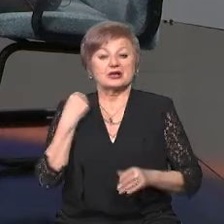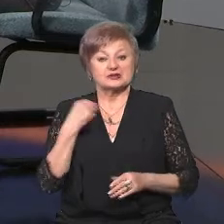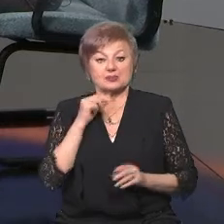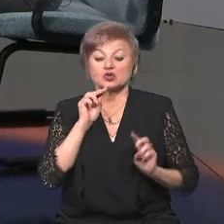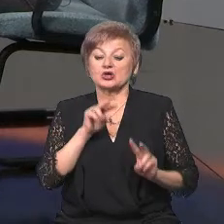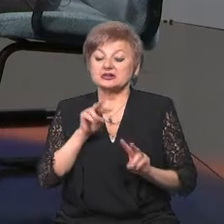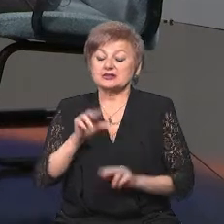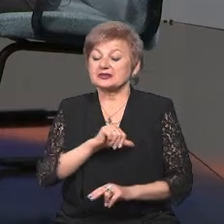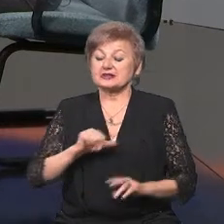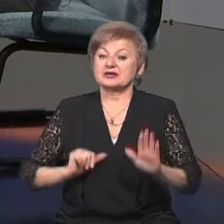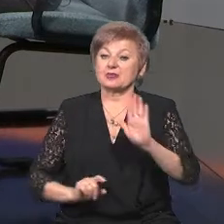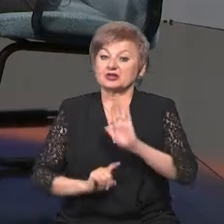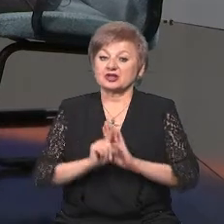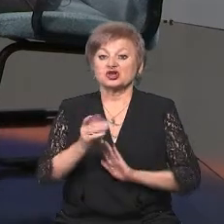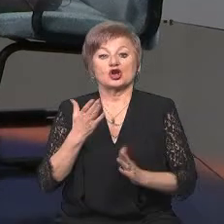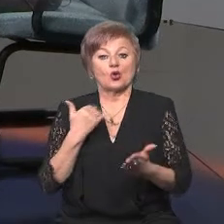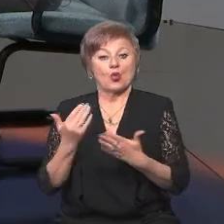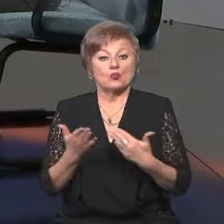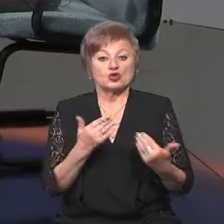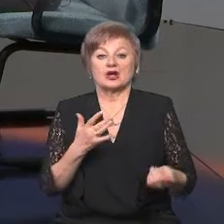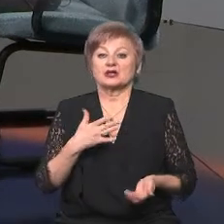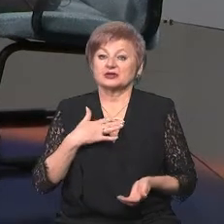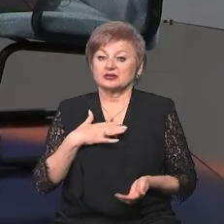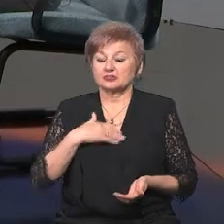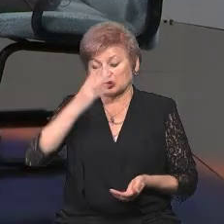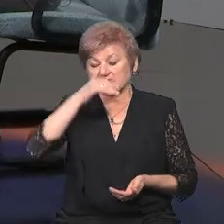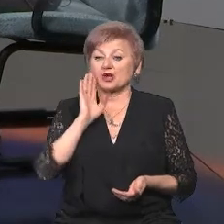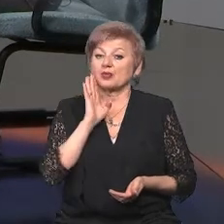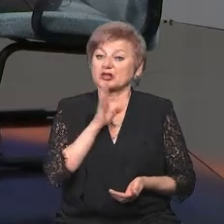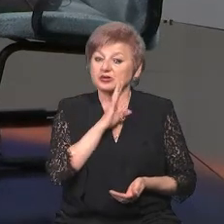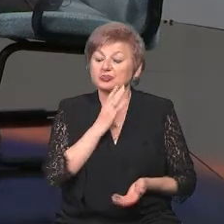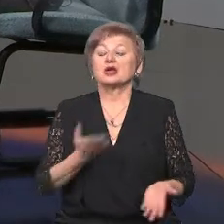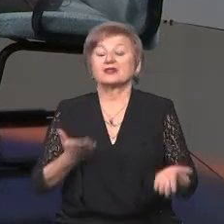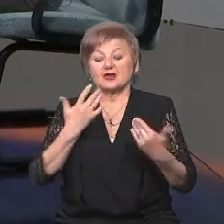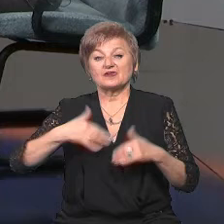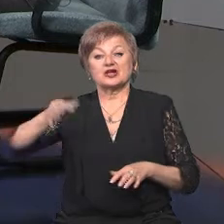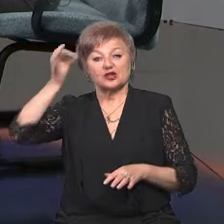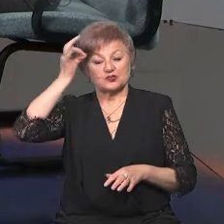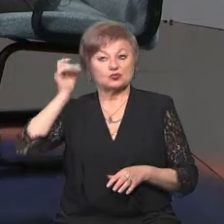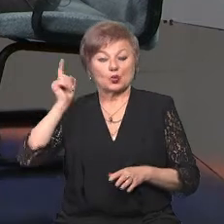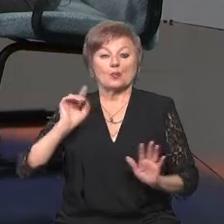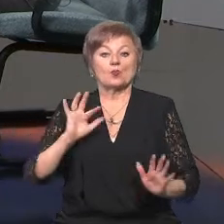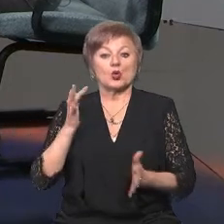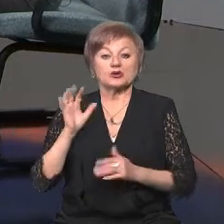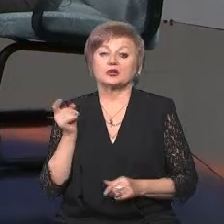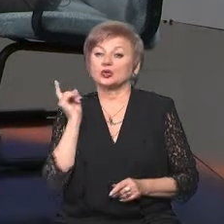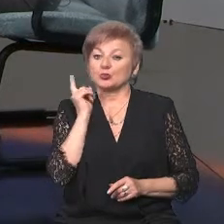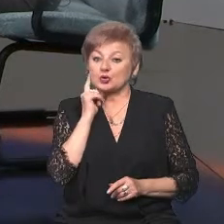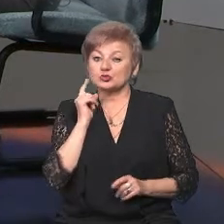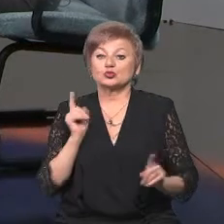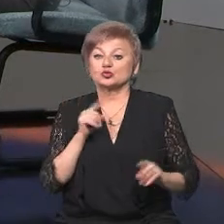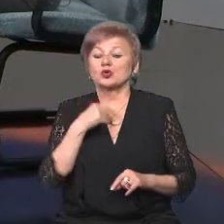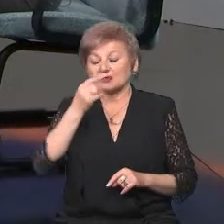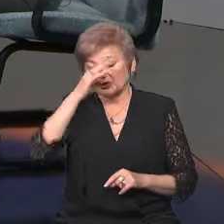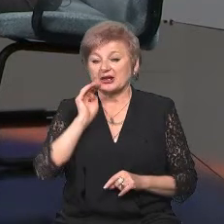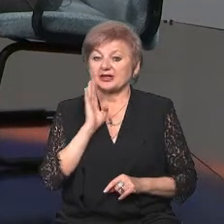від самого початку, спілкувалися наші новинарі з батьками. Давайте пригадаємо ці події і послухаємо, що казали тоді